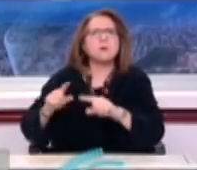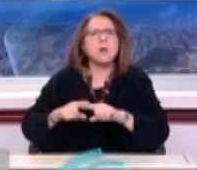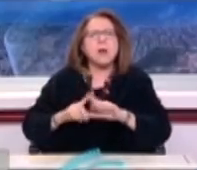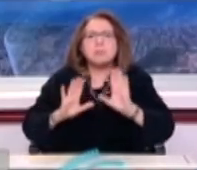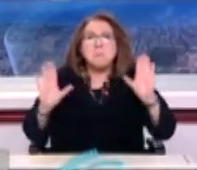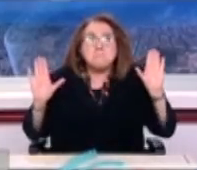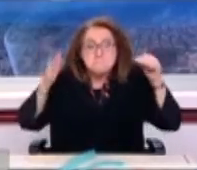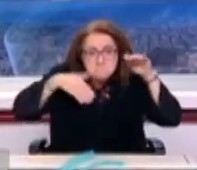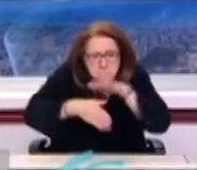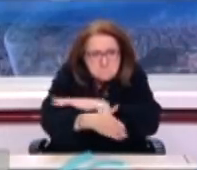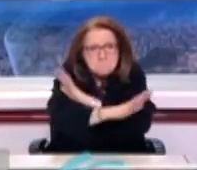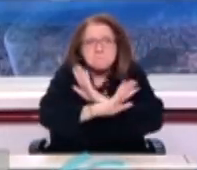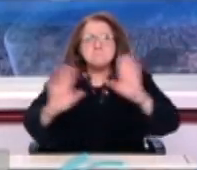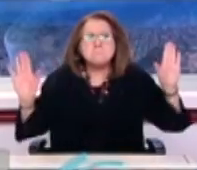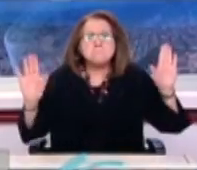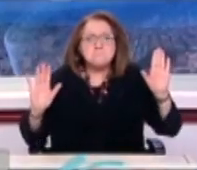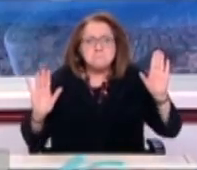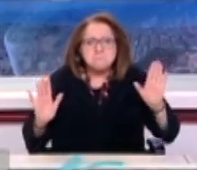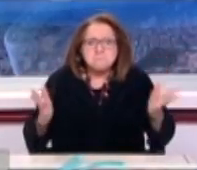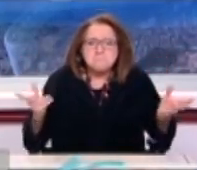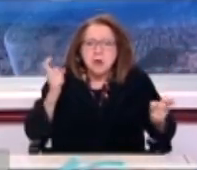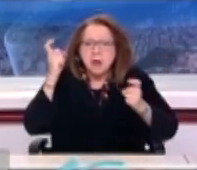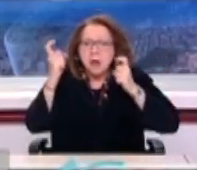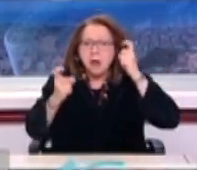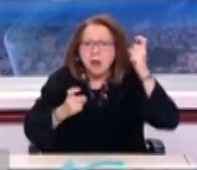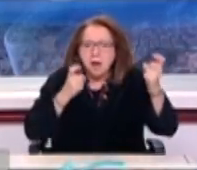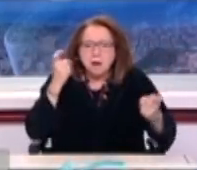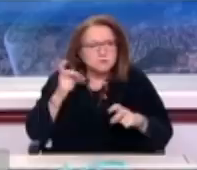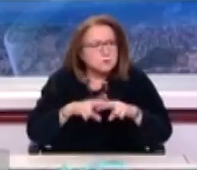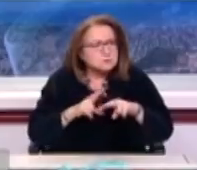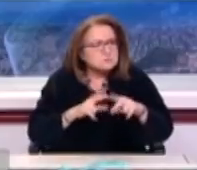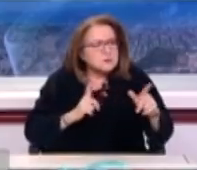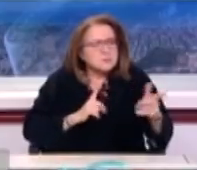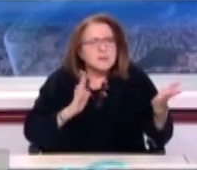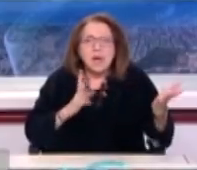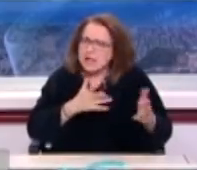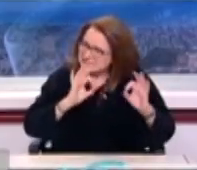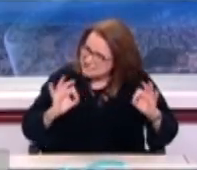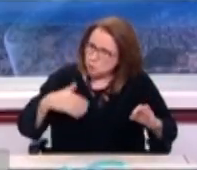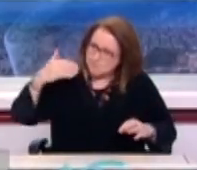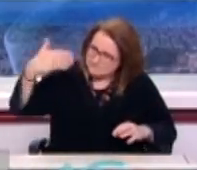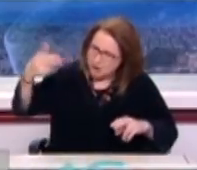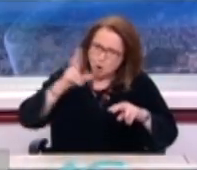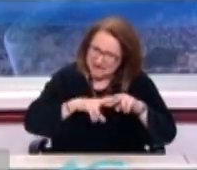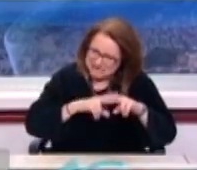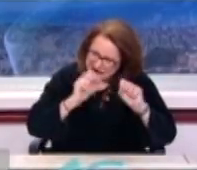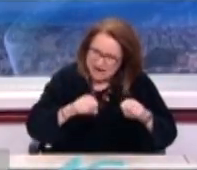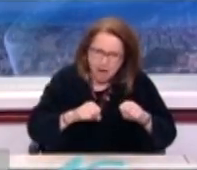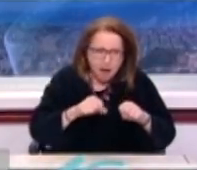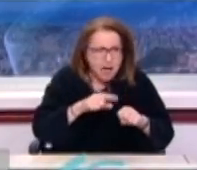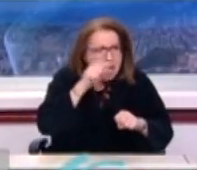ότι δεν ήταν στον ορισμό κρούσματος του Ισραήλ και φυσικά το περιμένουμε να γίνει ούτως ή άλλως. Θα γινότανε. Έγινε στην